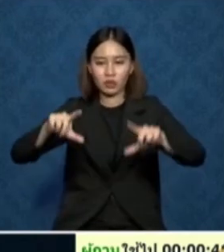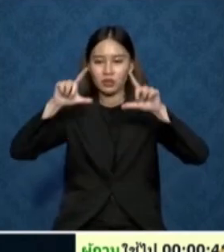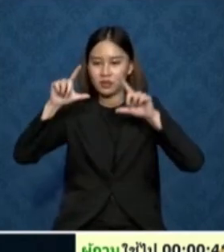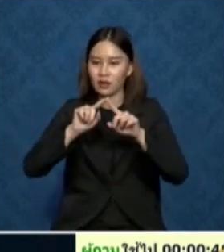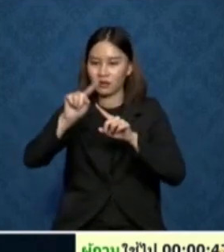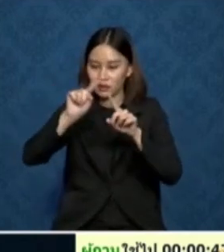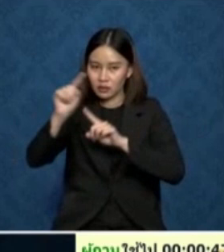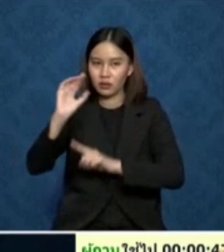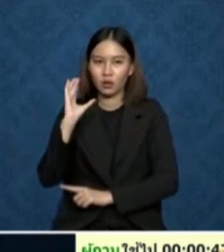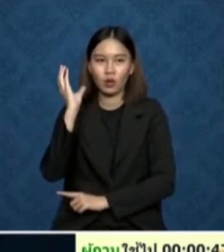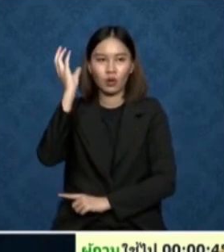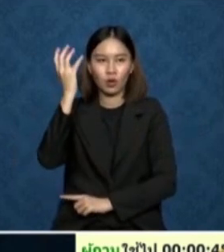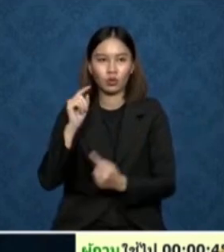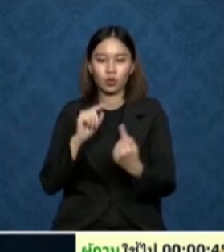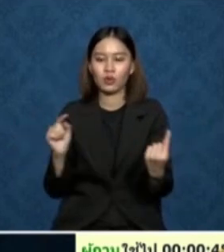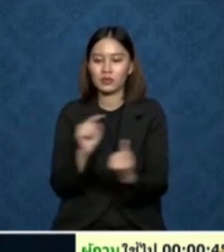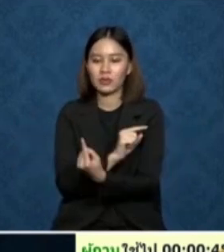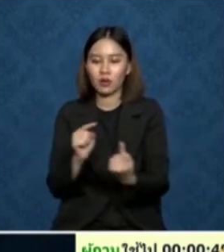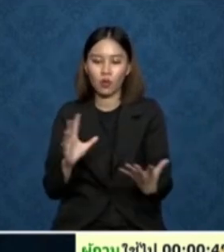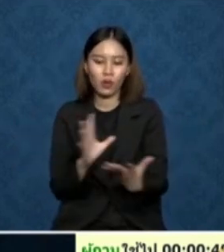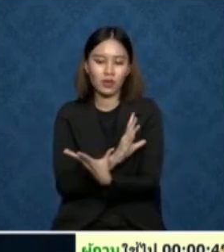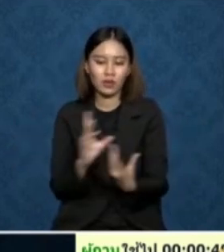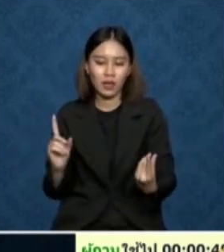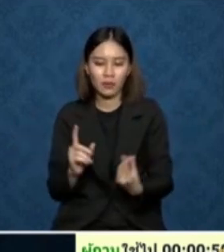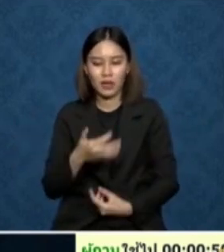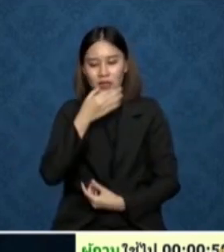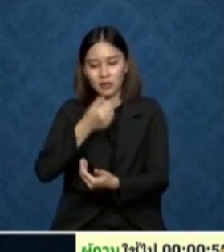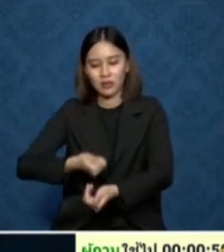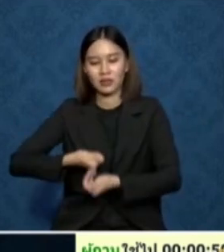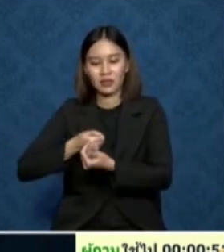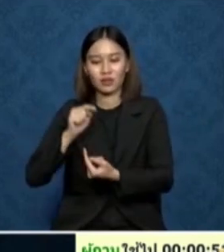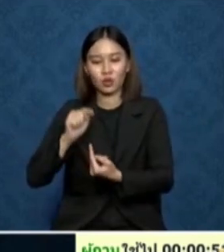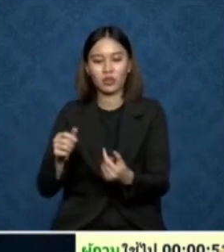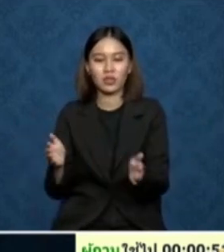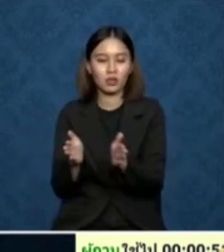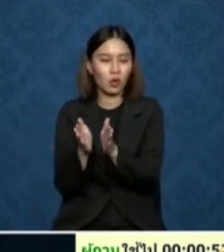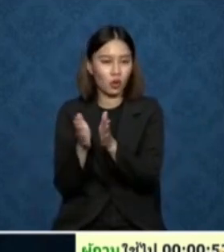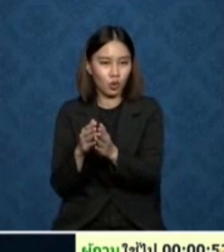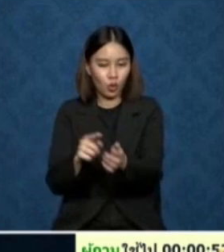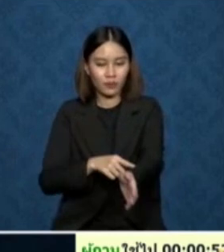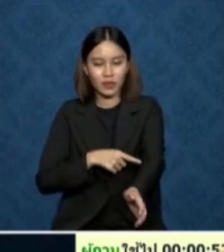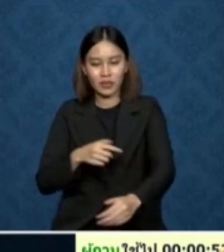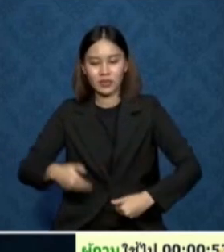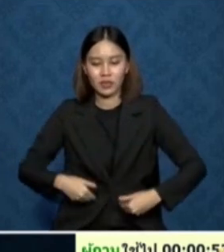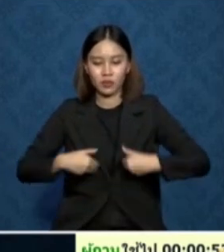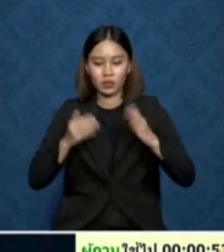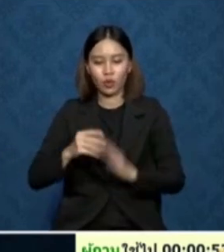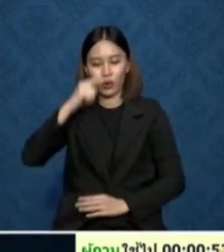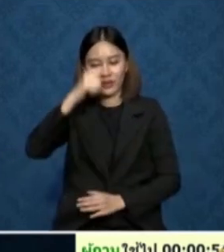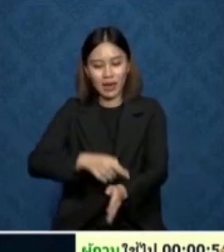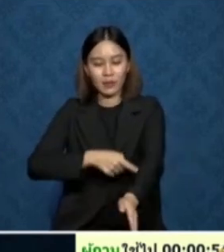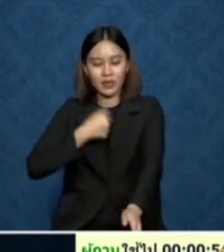ตนๆของโลกในดานสังคมและวฒนธรมเกษฐกรณถือเป็ส่งที่อยู่คู่กับลากเง่าของคนไยมาอย่างยาวนาน